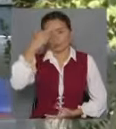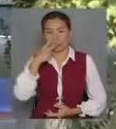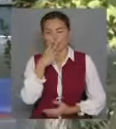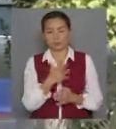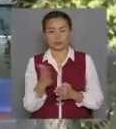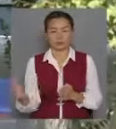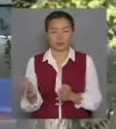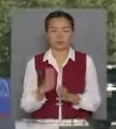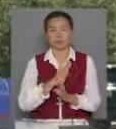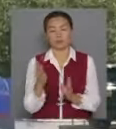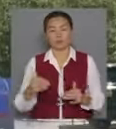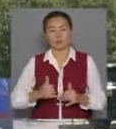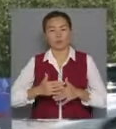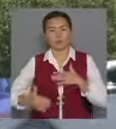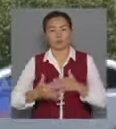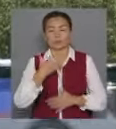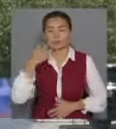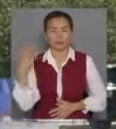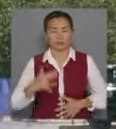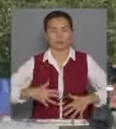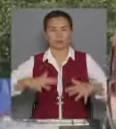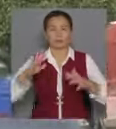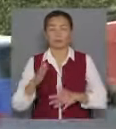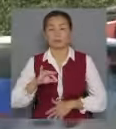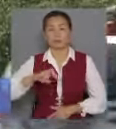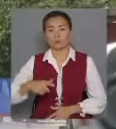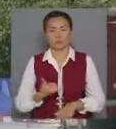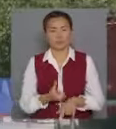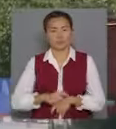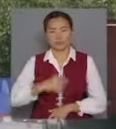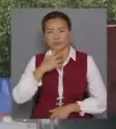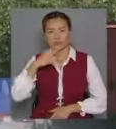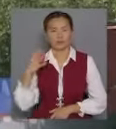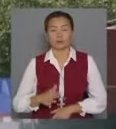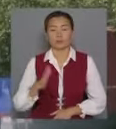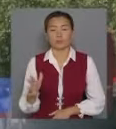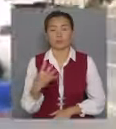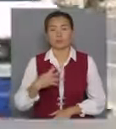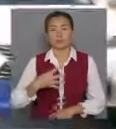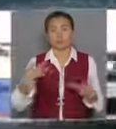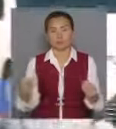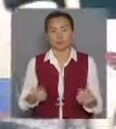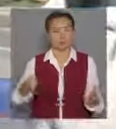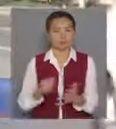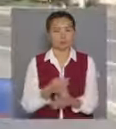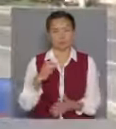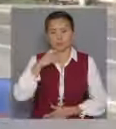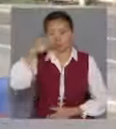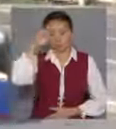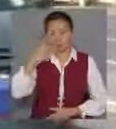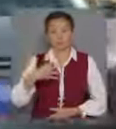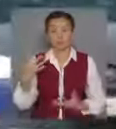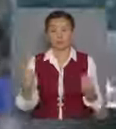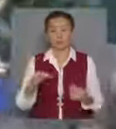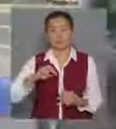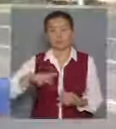шілдеде күн барынша ұзарып ыстық көтеріледі. Шілде өте ыстық ай, оның ыстығы 40 күнге созылатындықтан қазақтарда 40